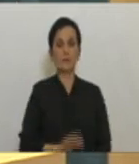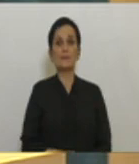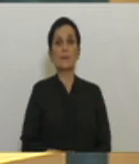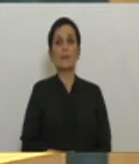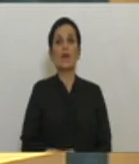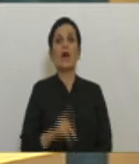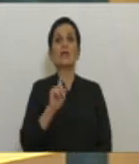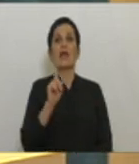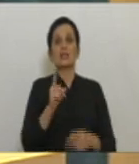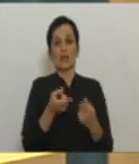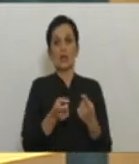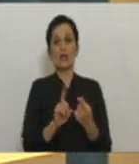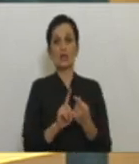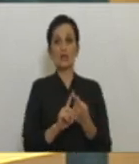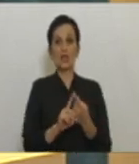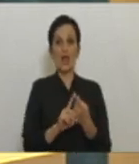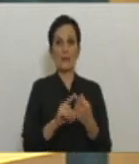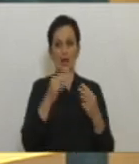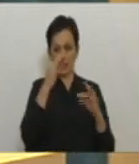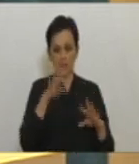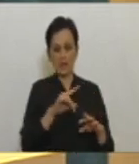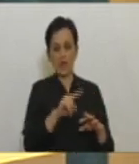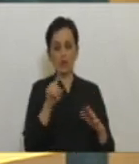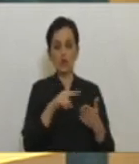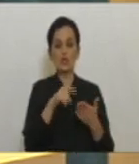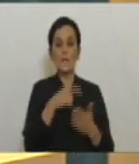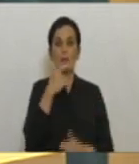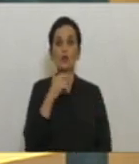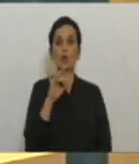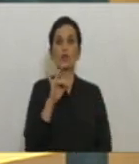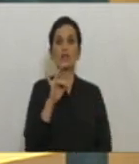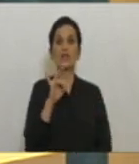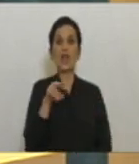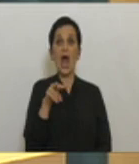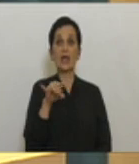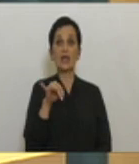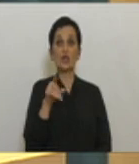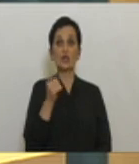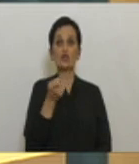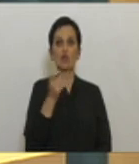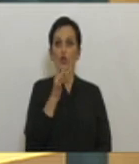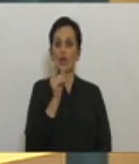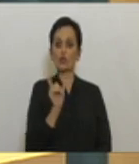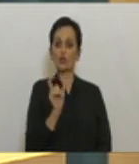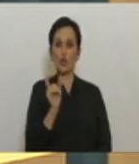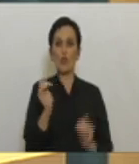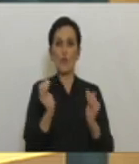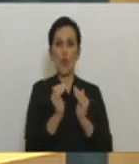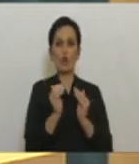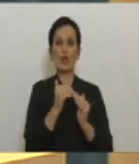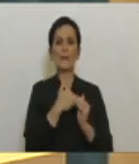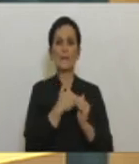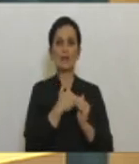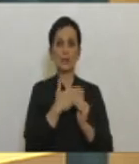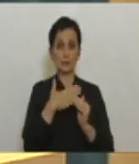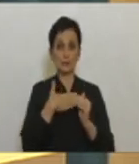ეხლა რაც შეეხება დანარჩენ საკითხებს, ბატონო ირაკლი, ამ შემთხვევაში ცოტა დრო მჭირდება, მაგრამ ძალიან მოკლედ მინდა მათ შორის